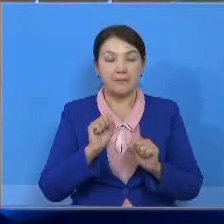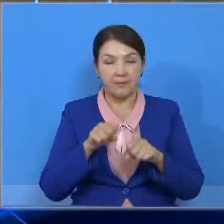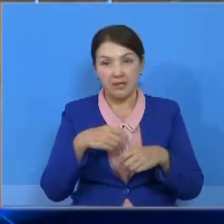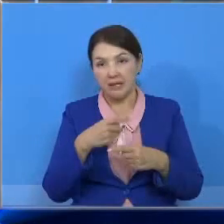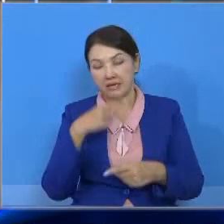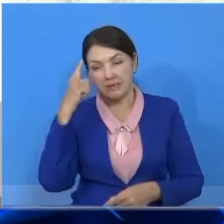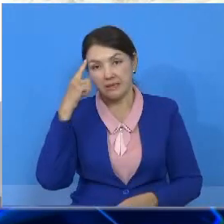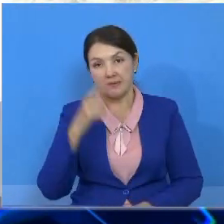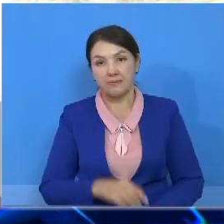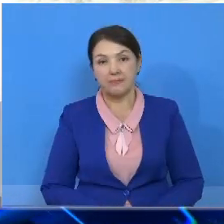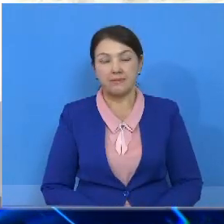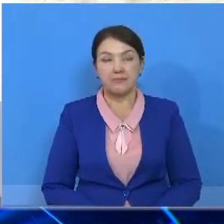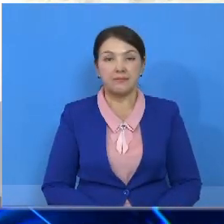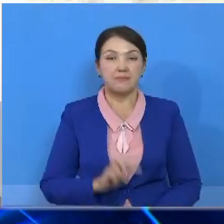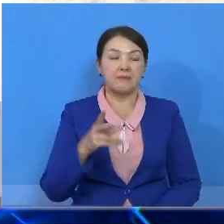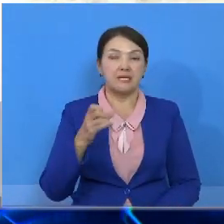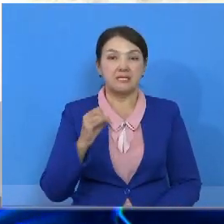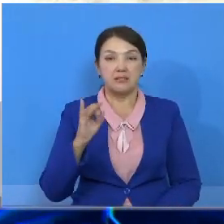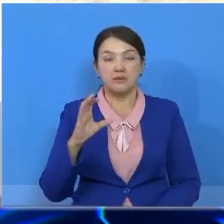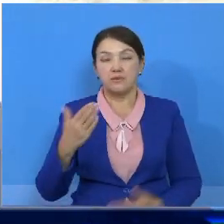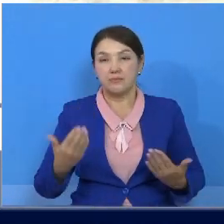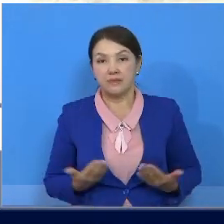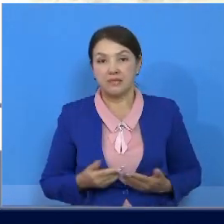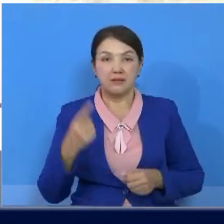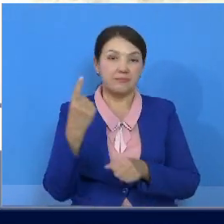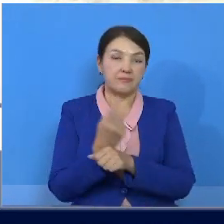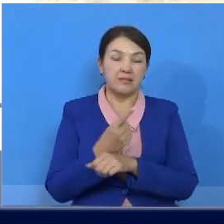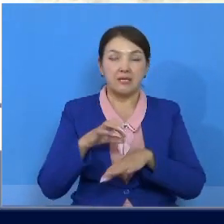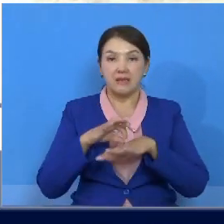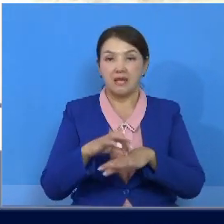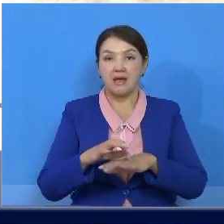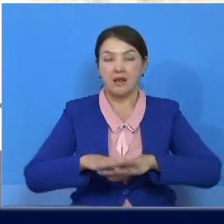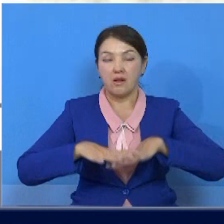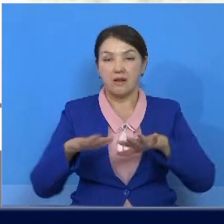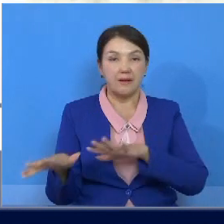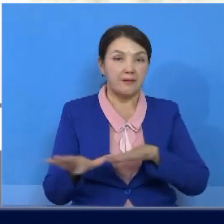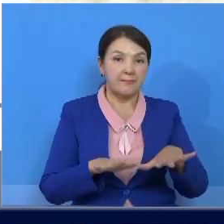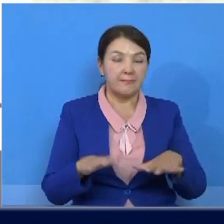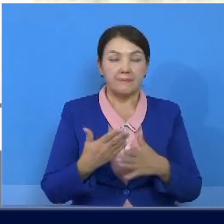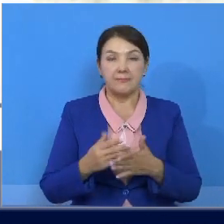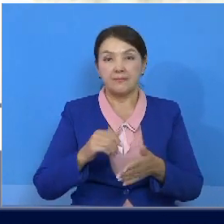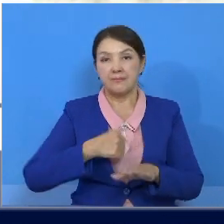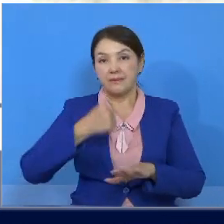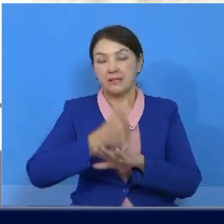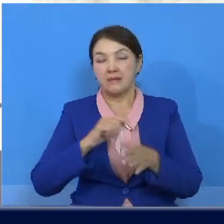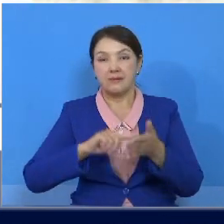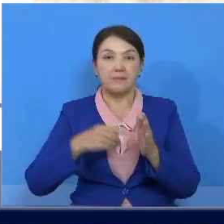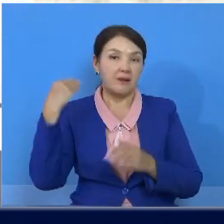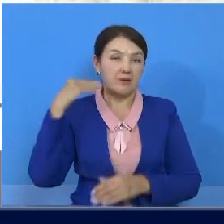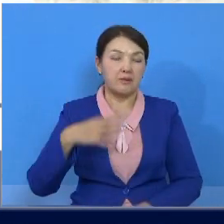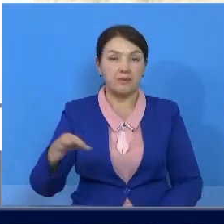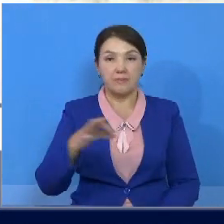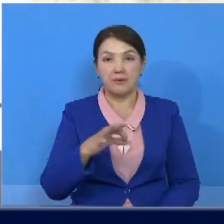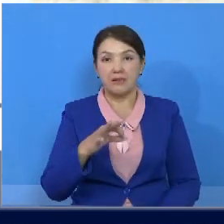тигізеді деп есептейді. Батыс өңірінде ол алғаш рет өтіп жатқан осындай ірі іс-шара. Оның басты мақсаты Ақтөбе